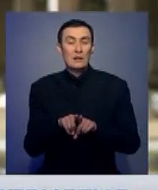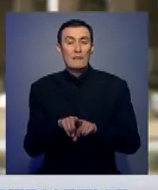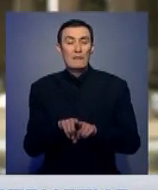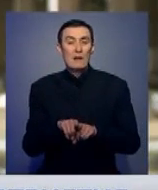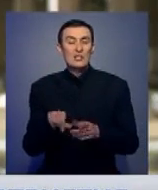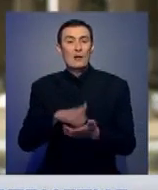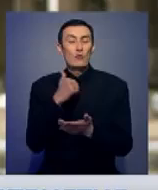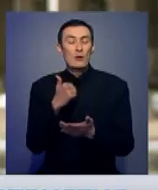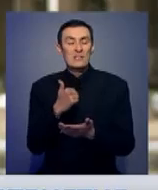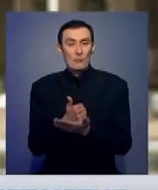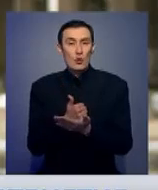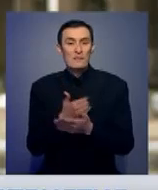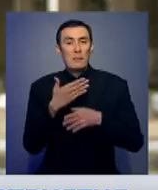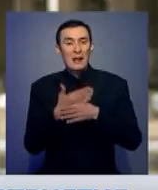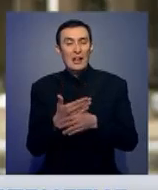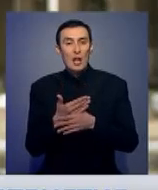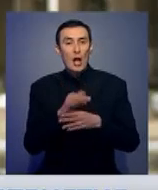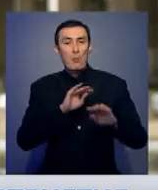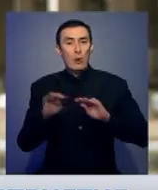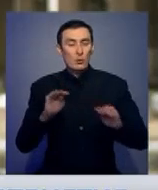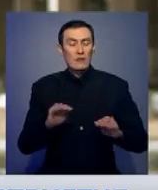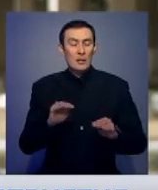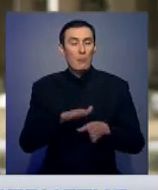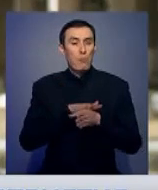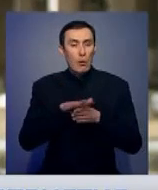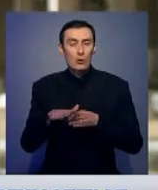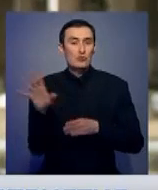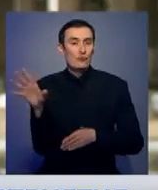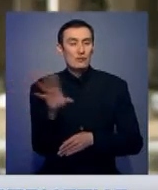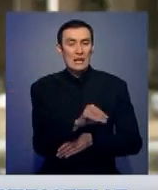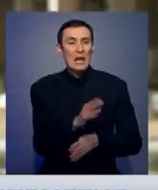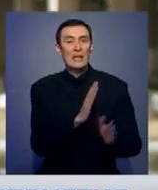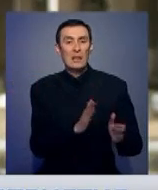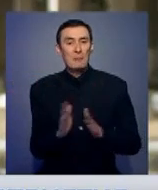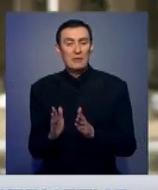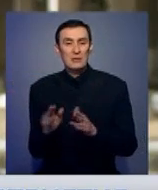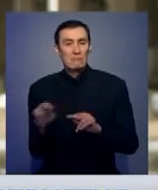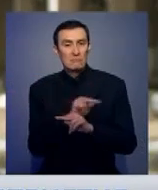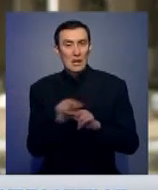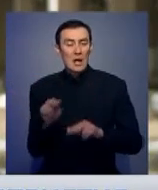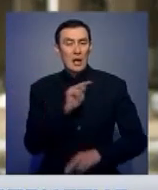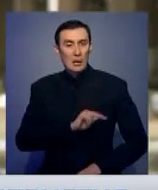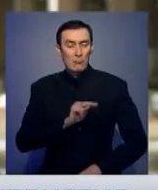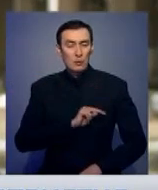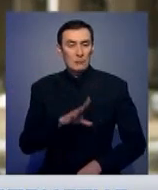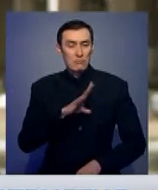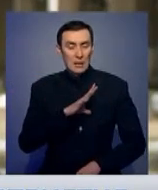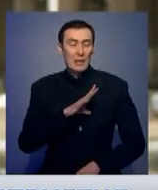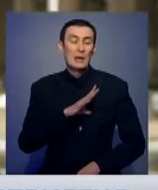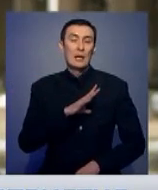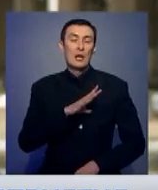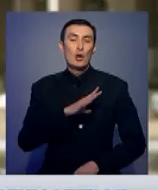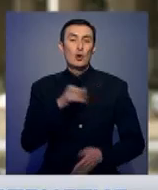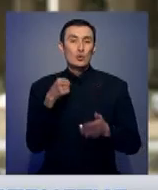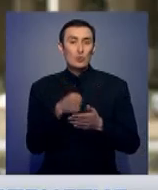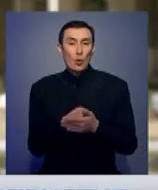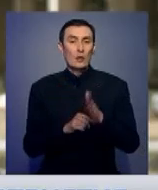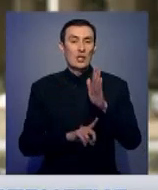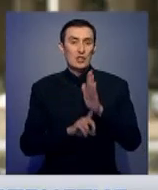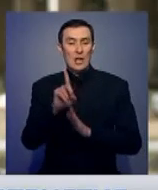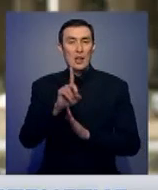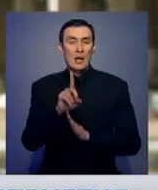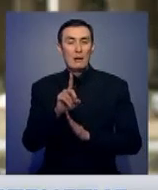вспомогательному оборудованию полностью произведены все регламентные работы до начала отопительного